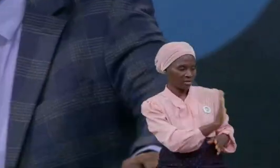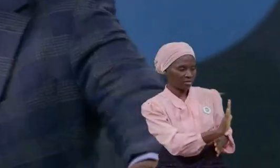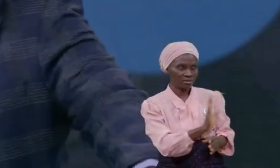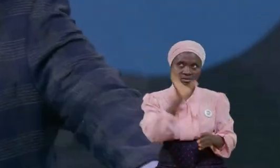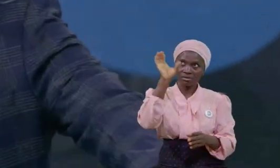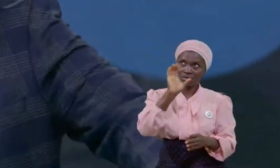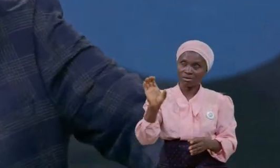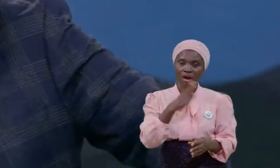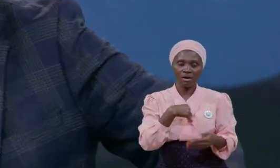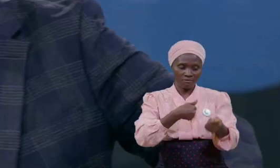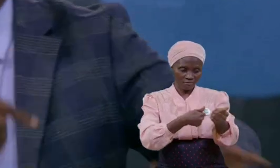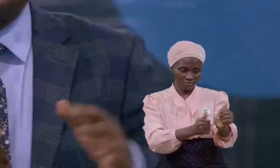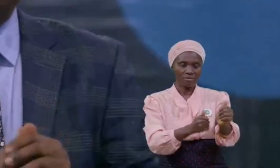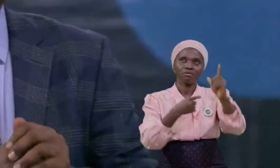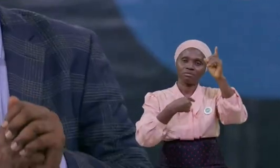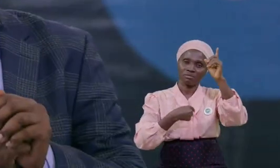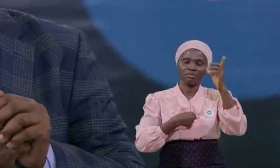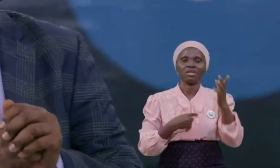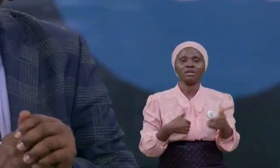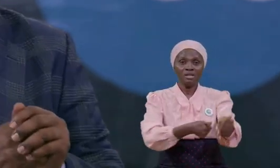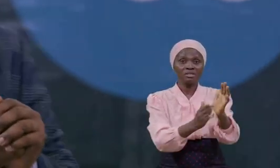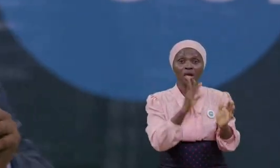Les disciples sont ceux qui renoncent au moi.